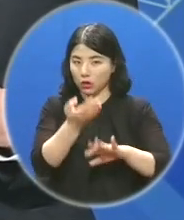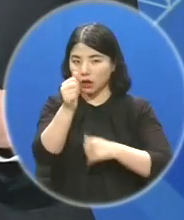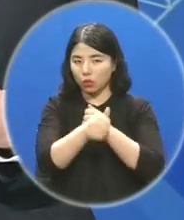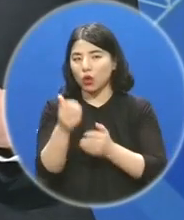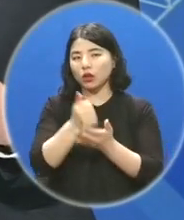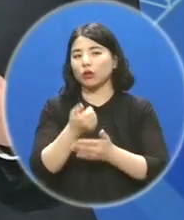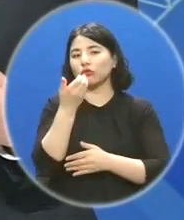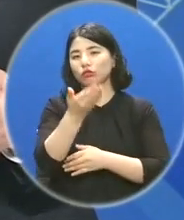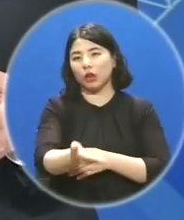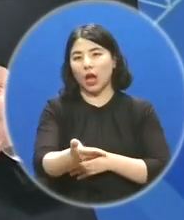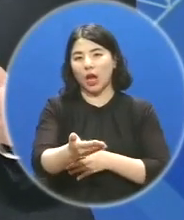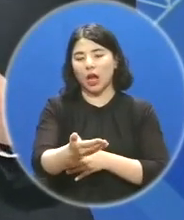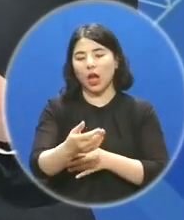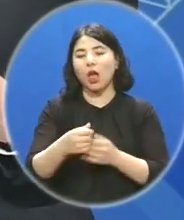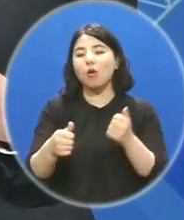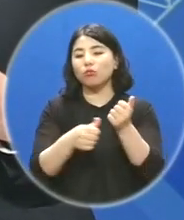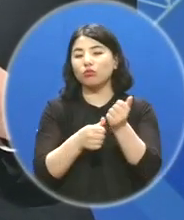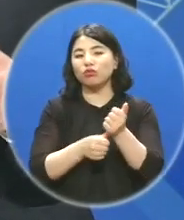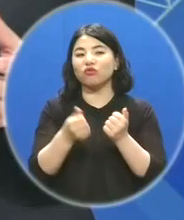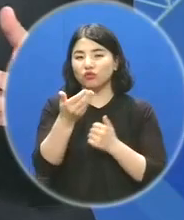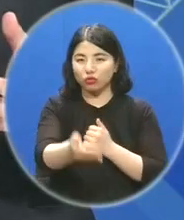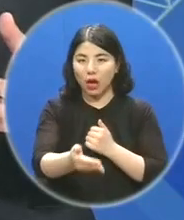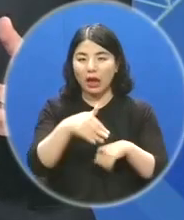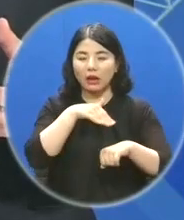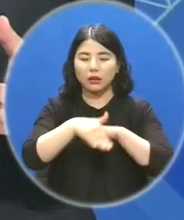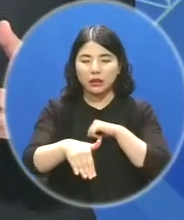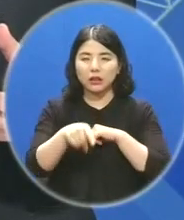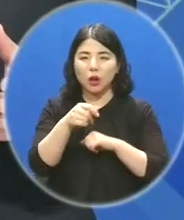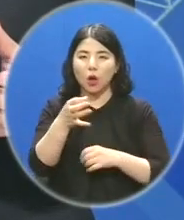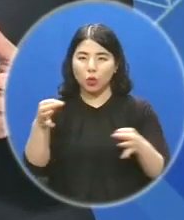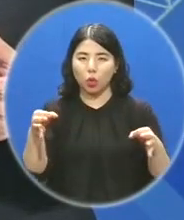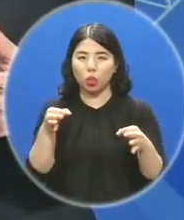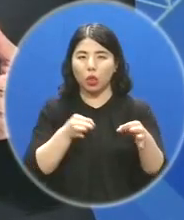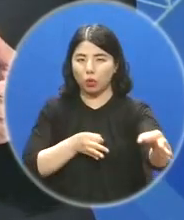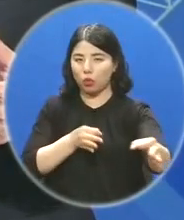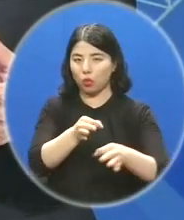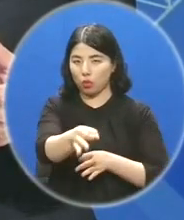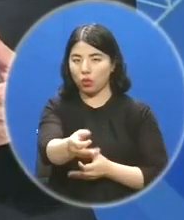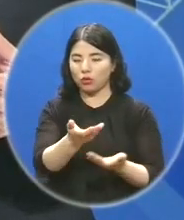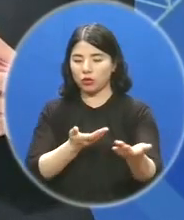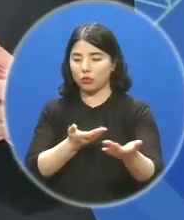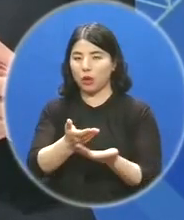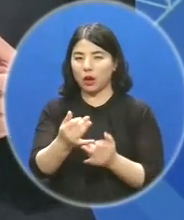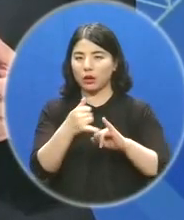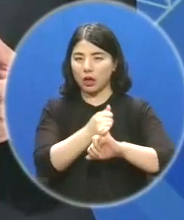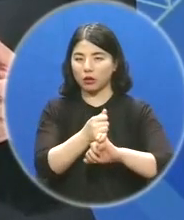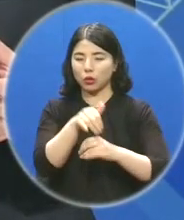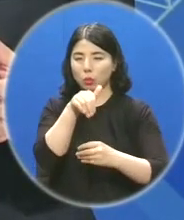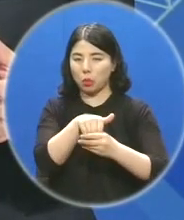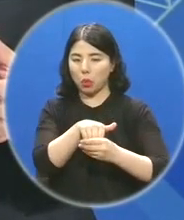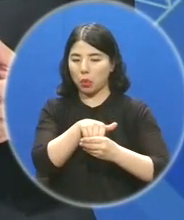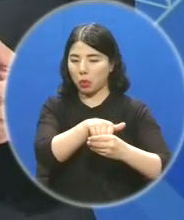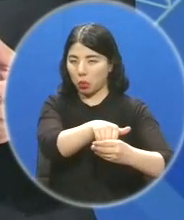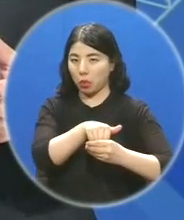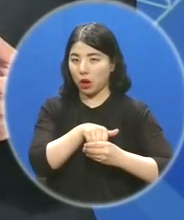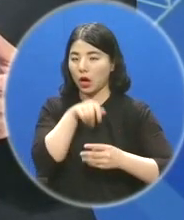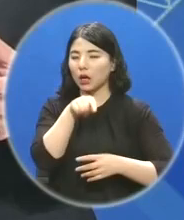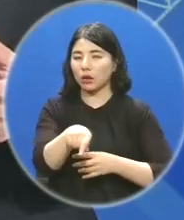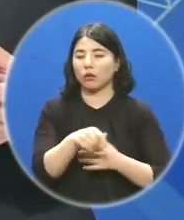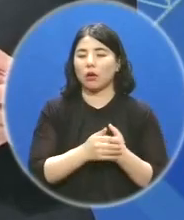상임위원장 시켜주겠다, 부의장 시켜주겠다 이런 식으로 돈이 오고 가고 약속이 오고 가고 표가 오고 갔던